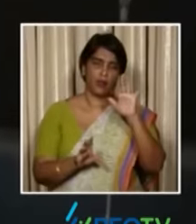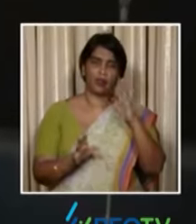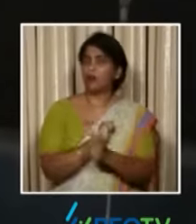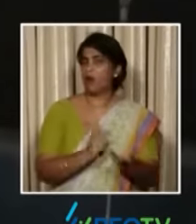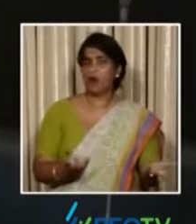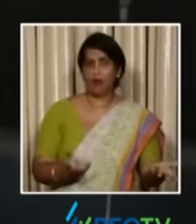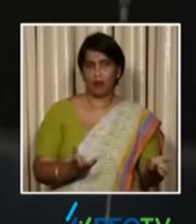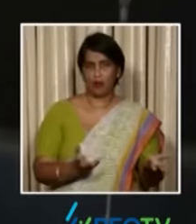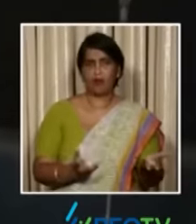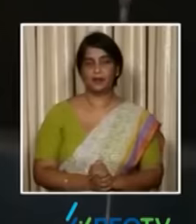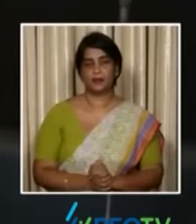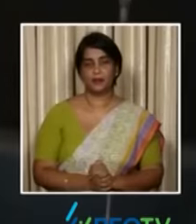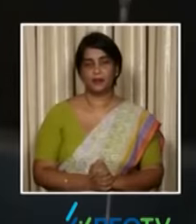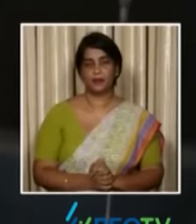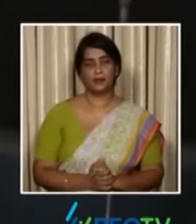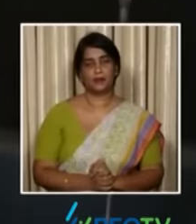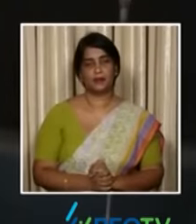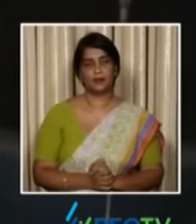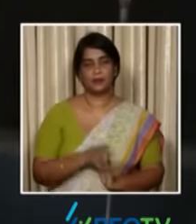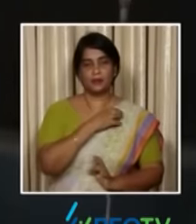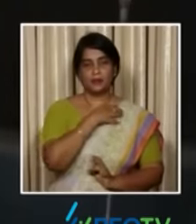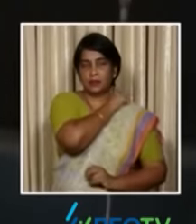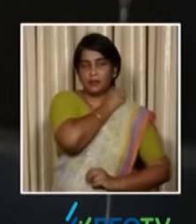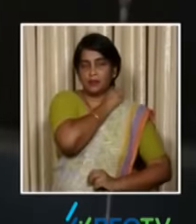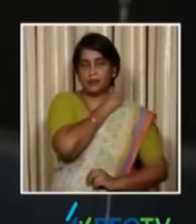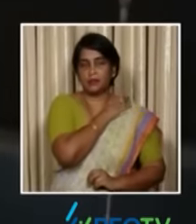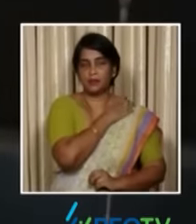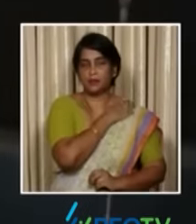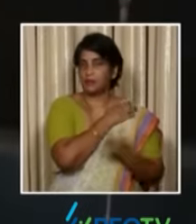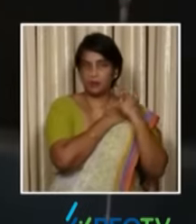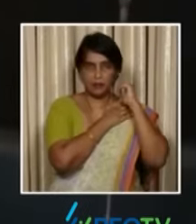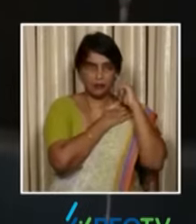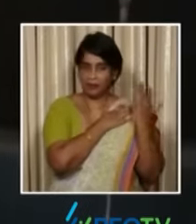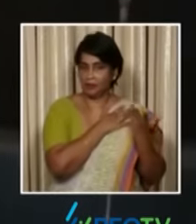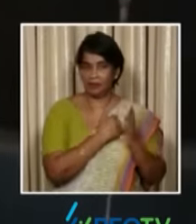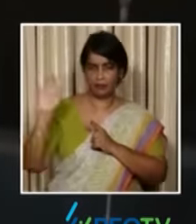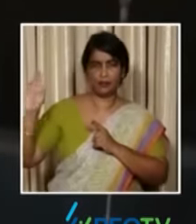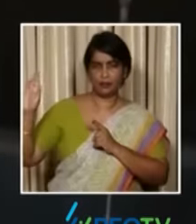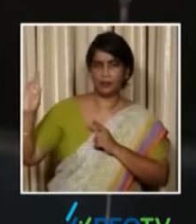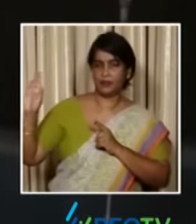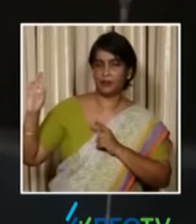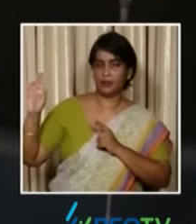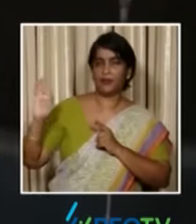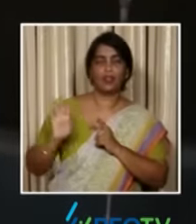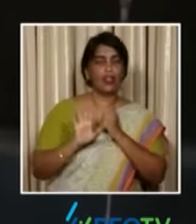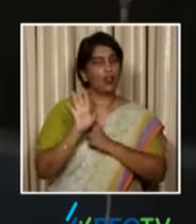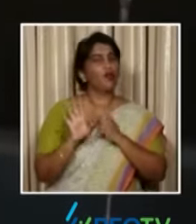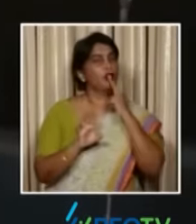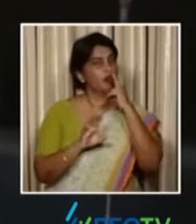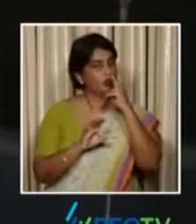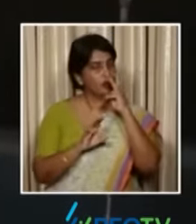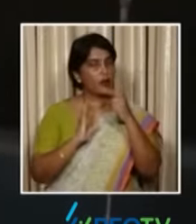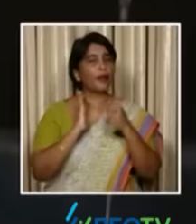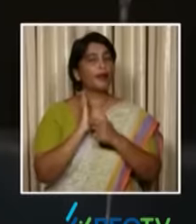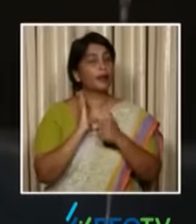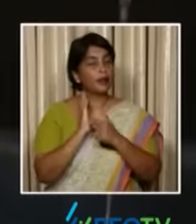වෙලා තියෙන්නේ. ඔබතුමා දන්නවනේ. ඔයා ලයබිලිටිස් තබුණාන්සලට. මම දන්නේ ඇයි කියලා. අවුරුදු දෙකහමාරක